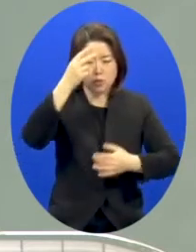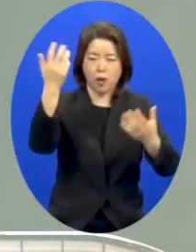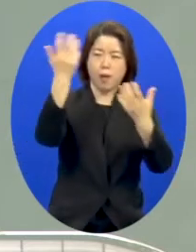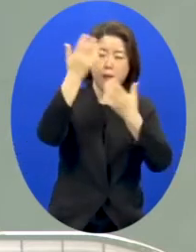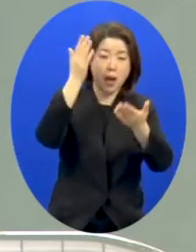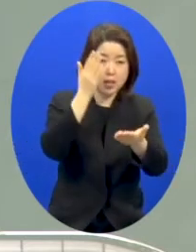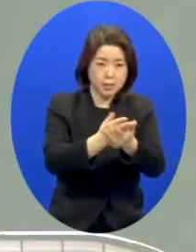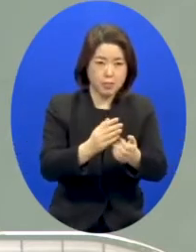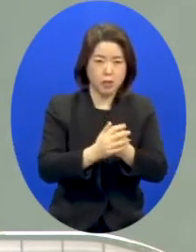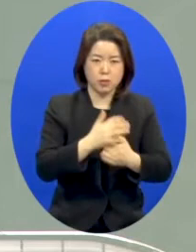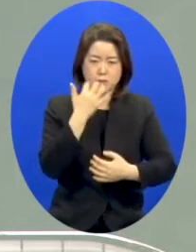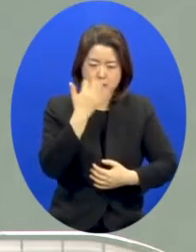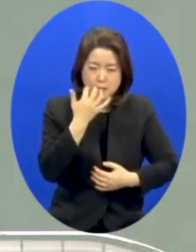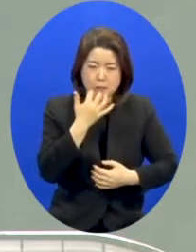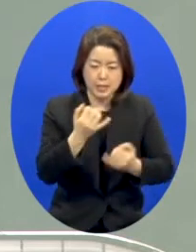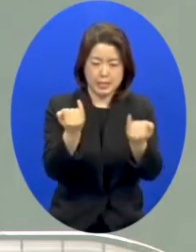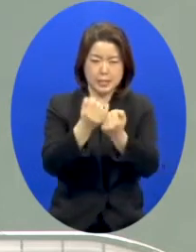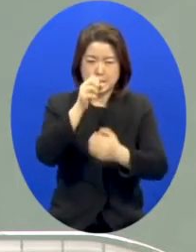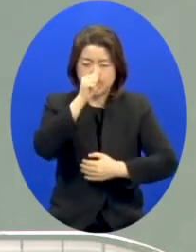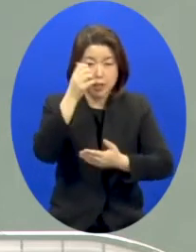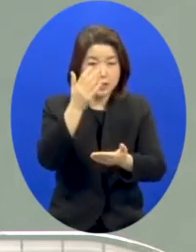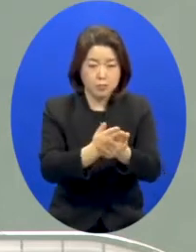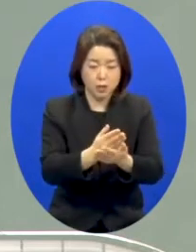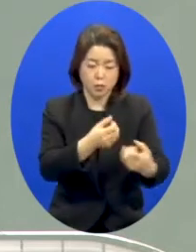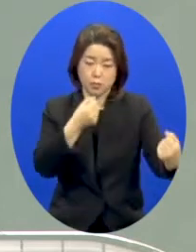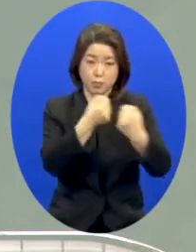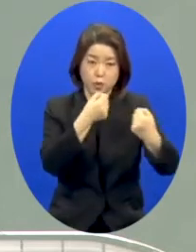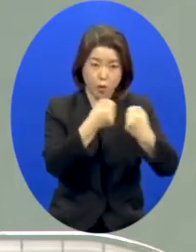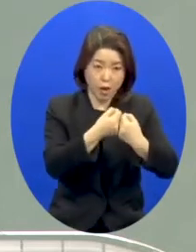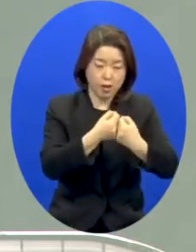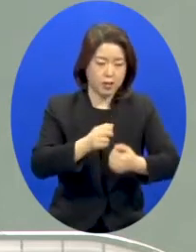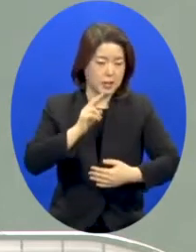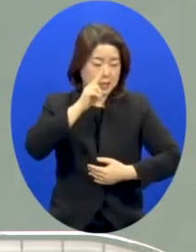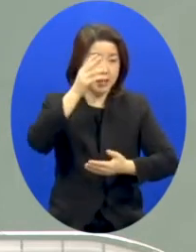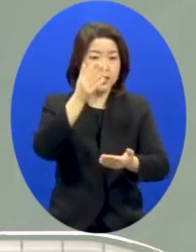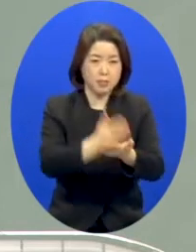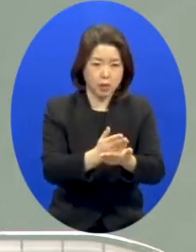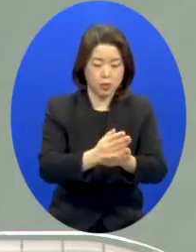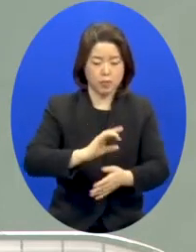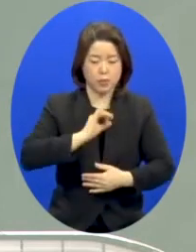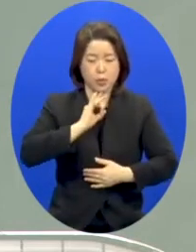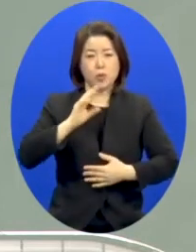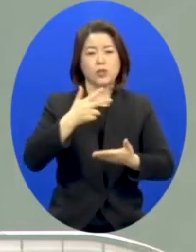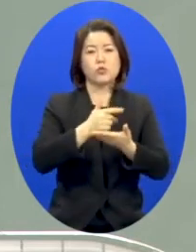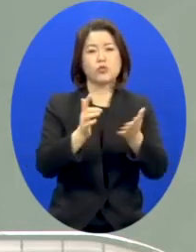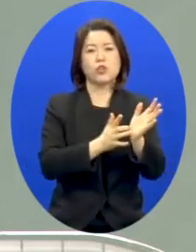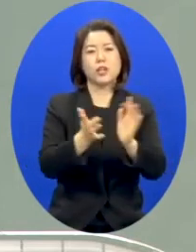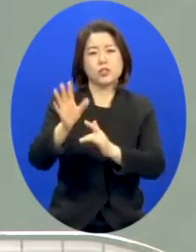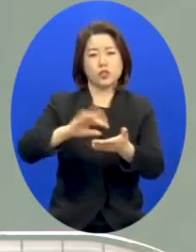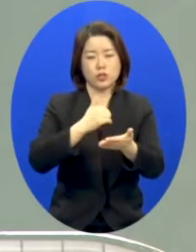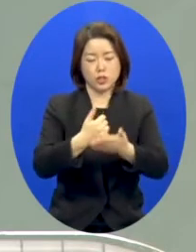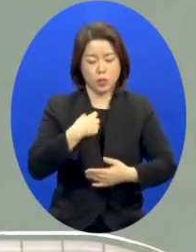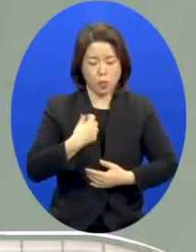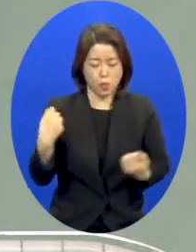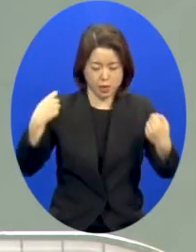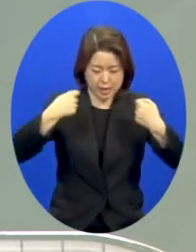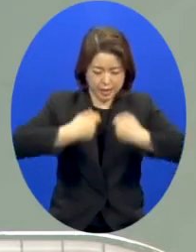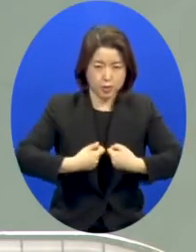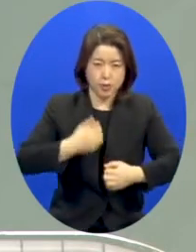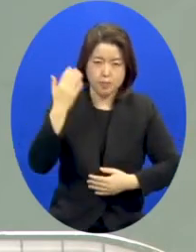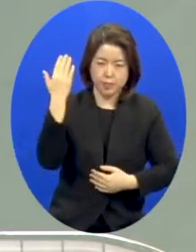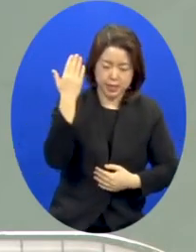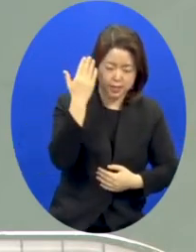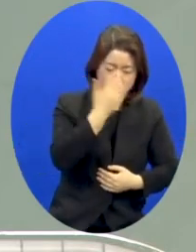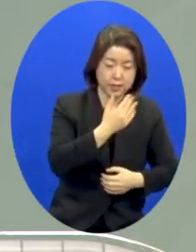말며 음란 하거나 호 세 가지 말며 다투거나 시기하지 말고 오직 주 예수 그리스도로 옷 입고 정욕을 위하여